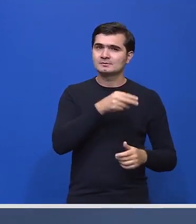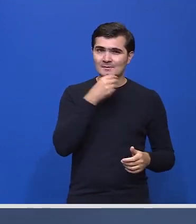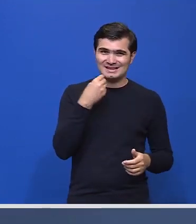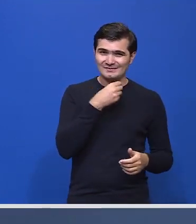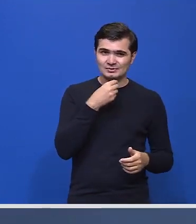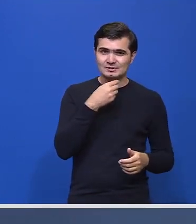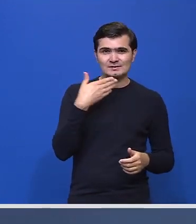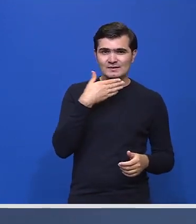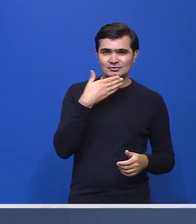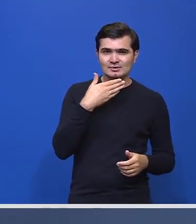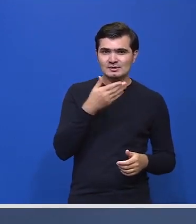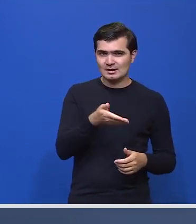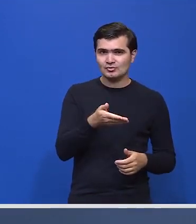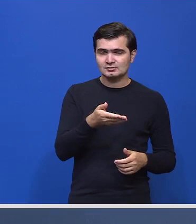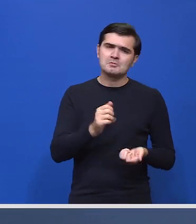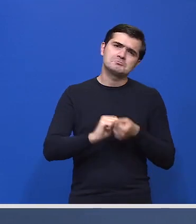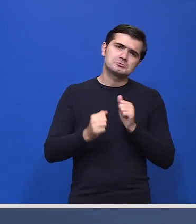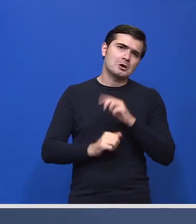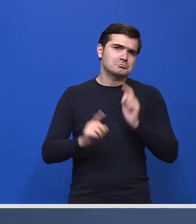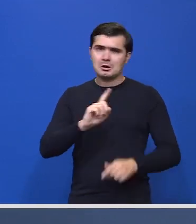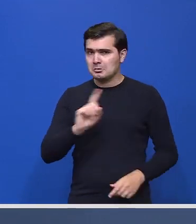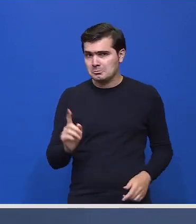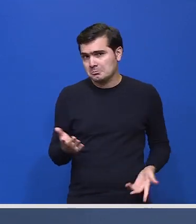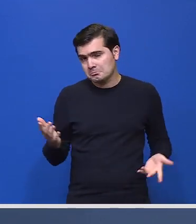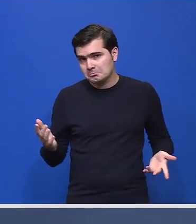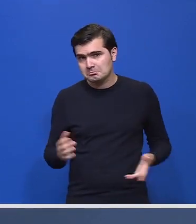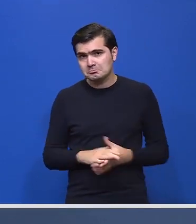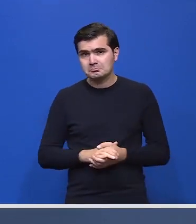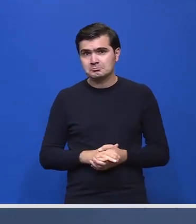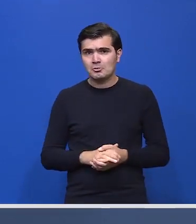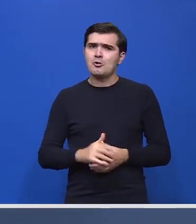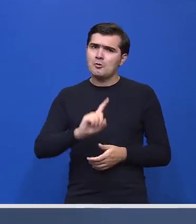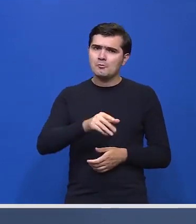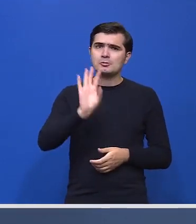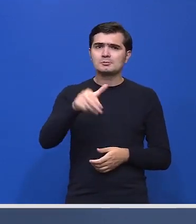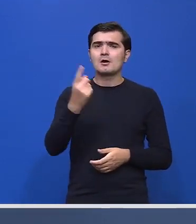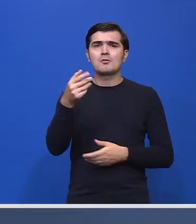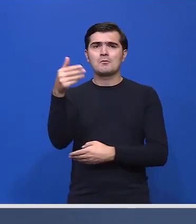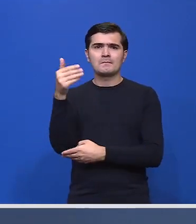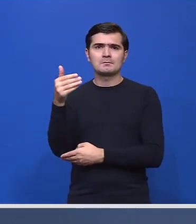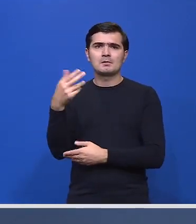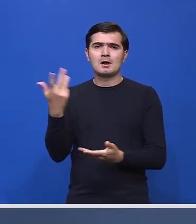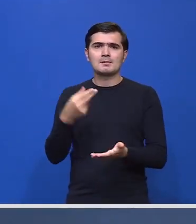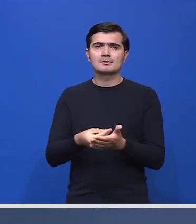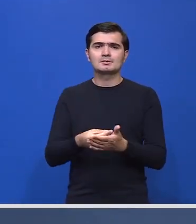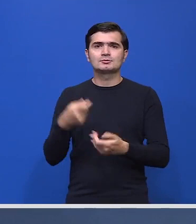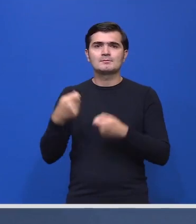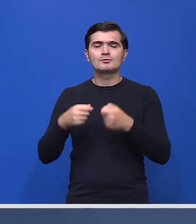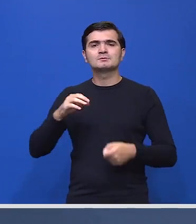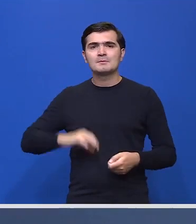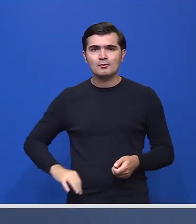facilitatea de micro-întreprindere sau, dacă nu, să ai o companie care plătește impozit pe